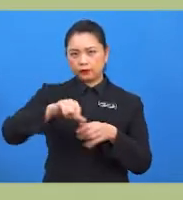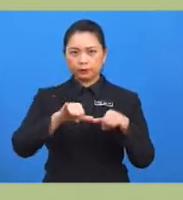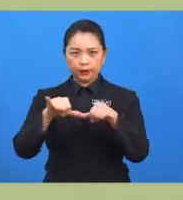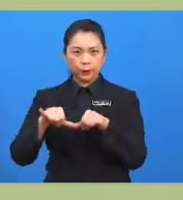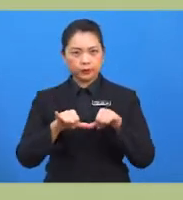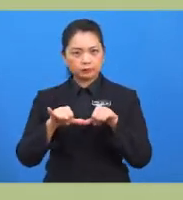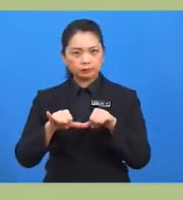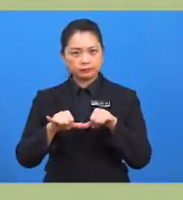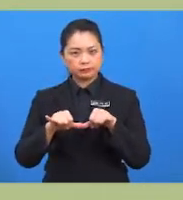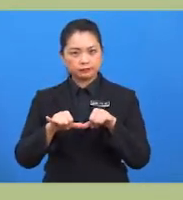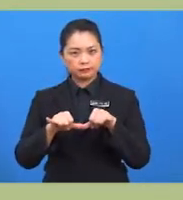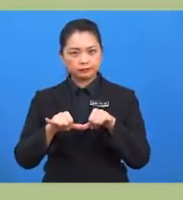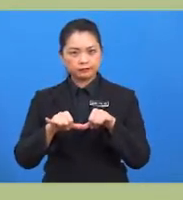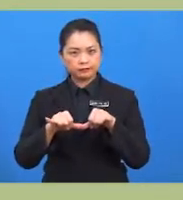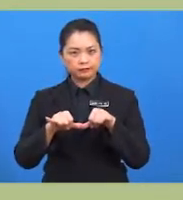piawai